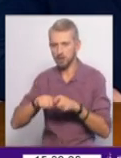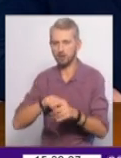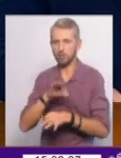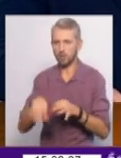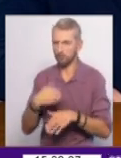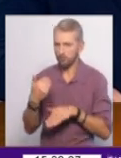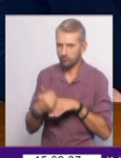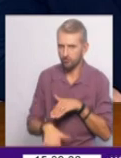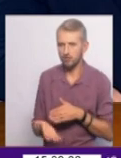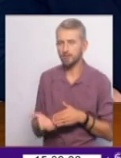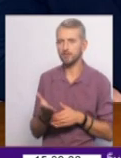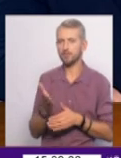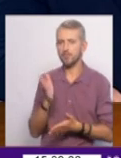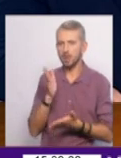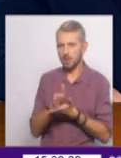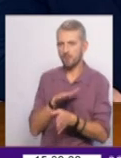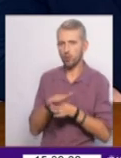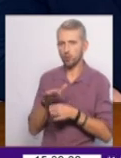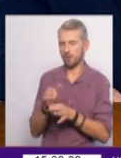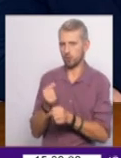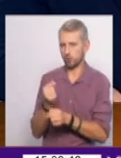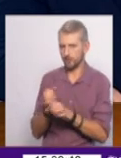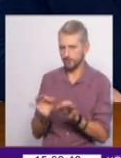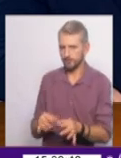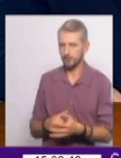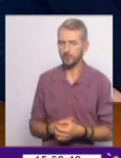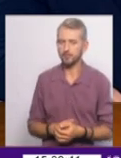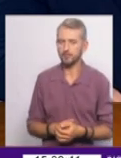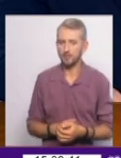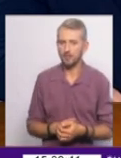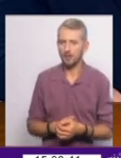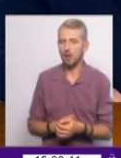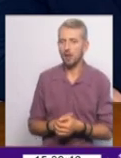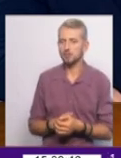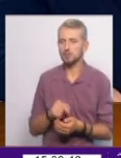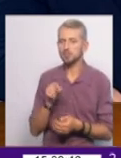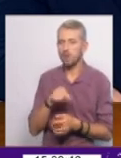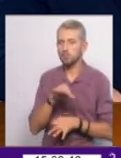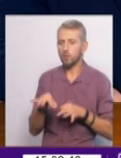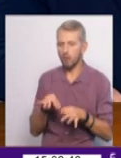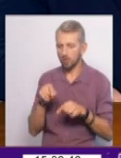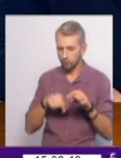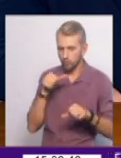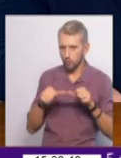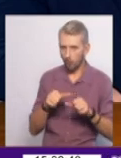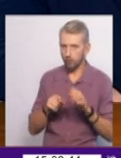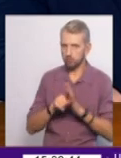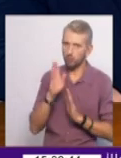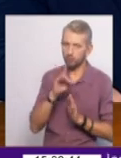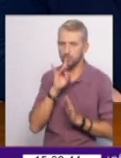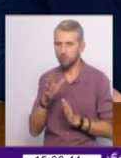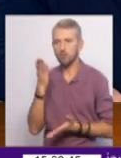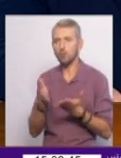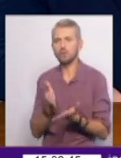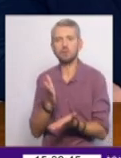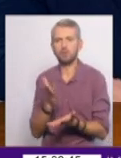зроблена, і є навіть виконавець робіт. Чи буде розпочати цей проєкт цього року, і, можливо, вже є якийсь